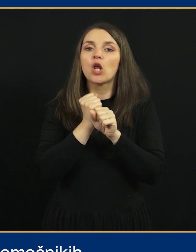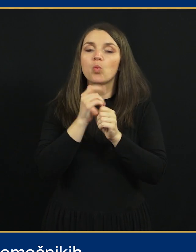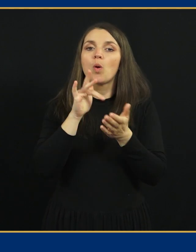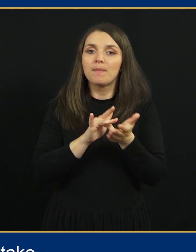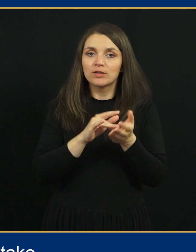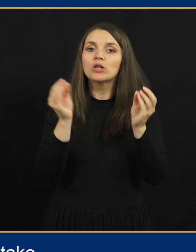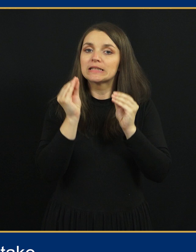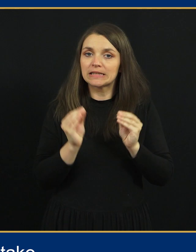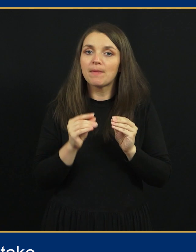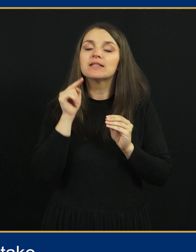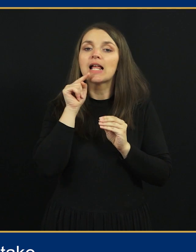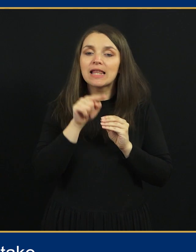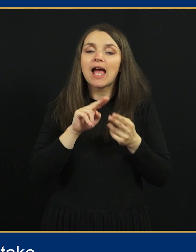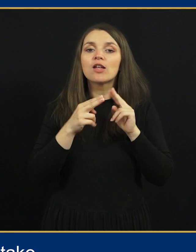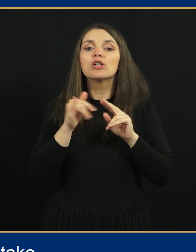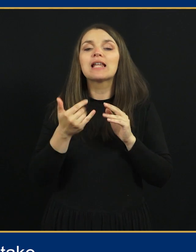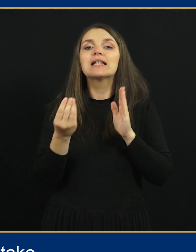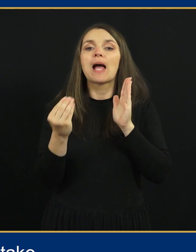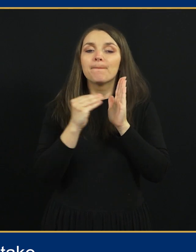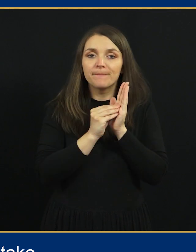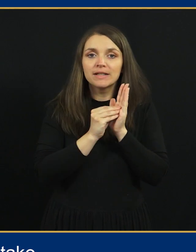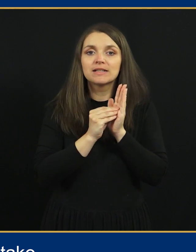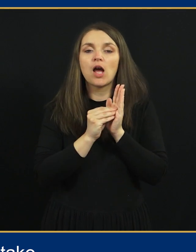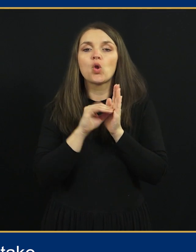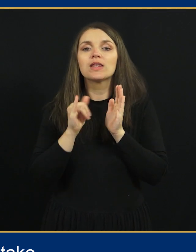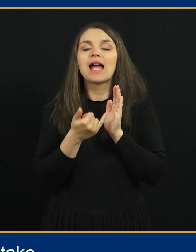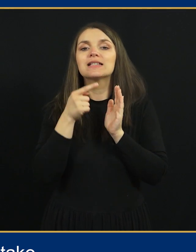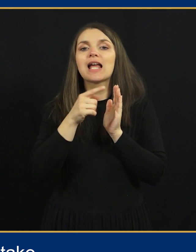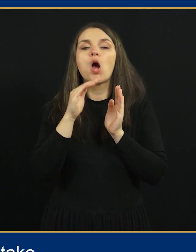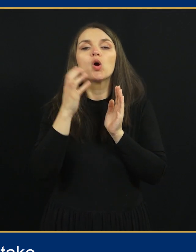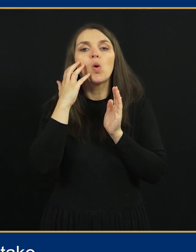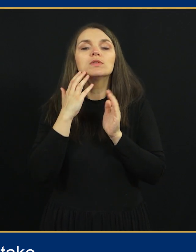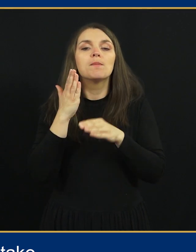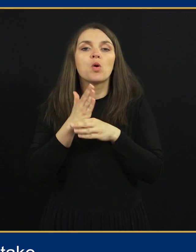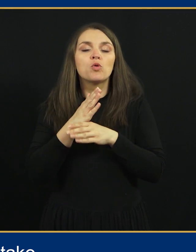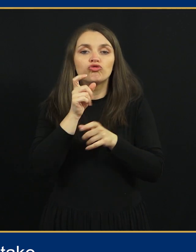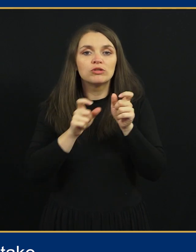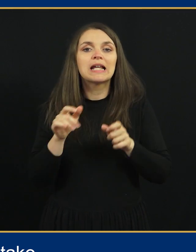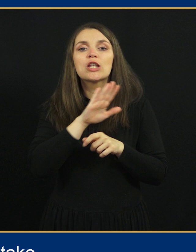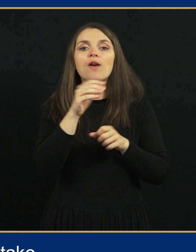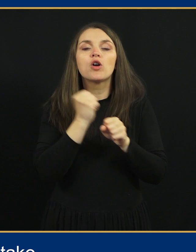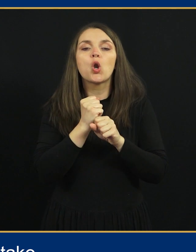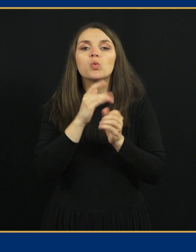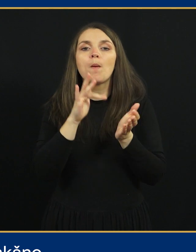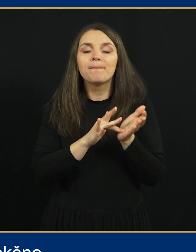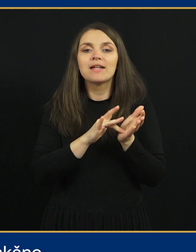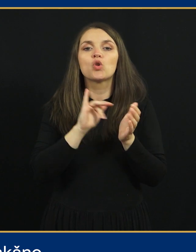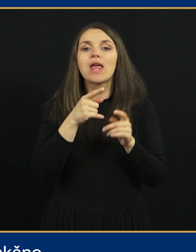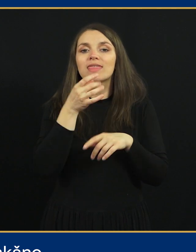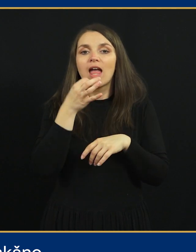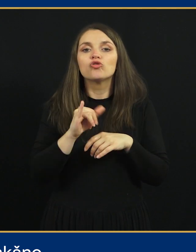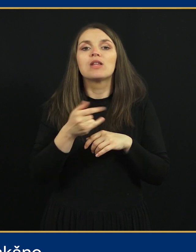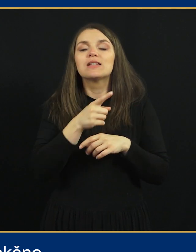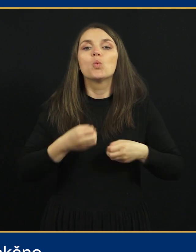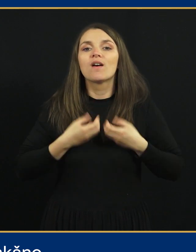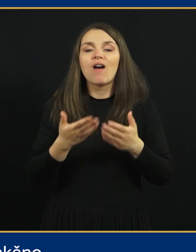sistematizirali, delovno mesto sistematizirali tako, da je zapisano, da se romski pomočniki, da je njihovo delovno